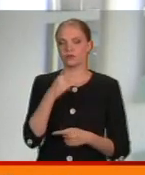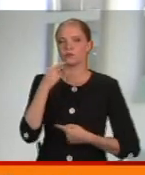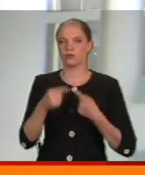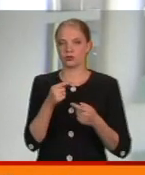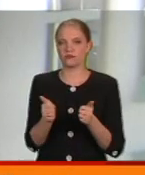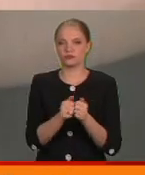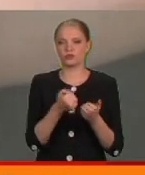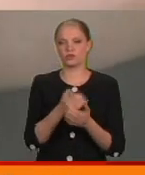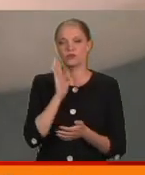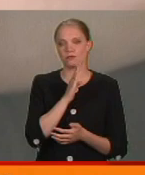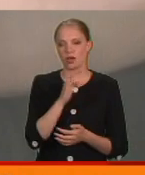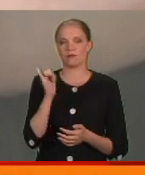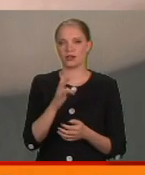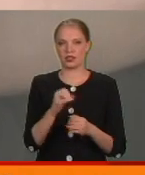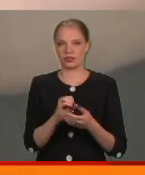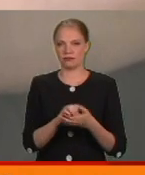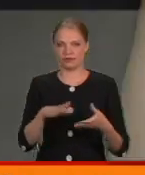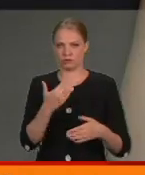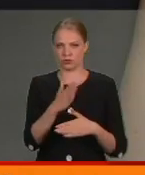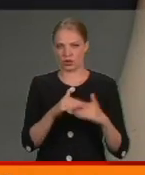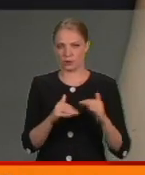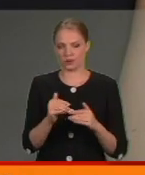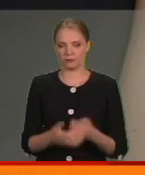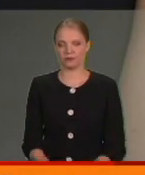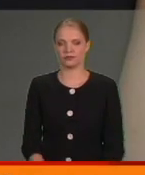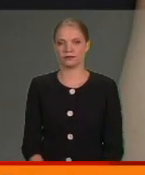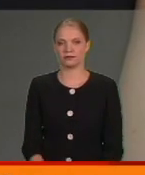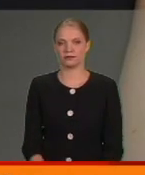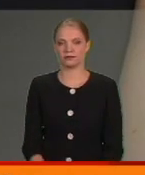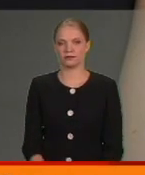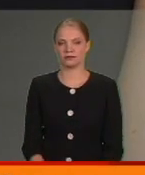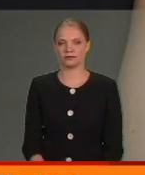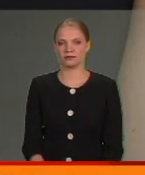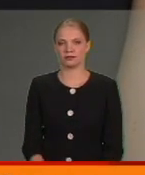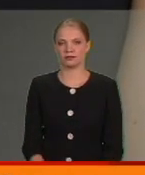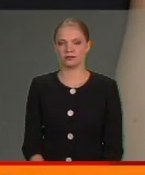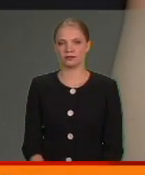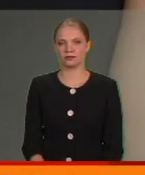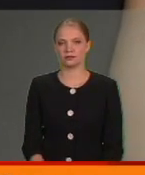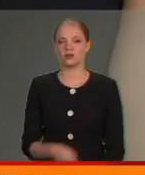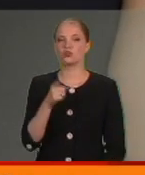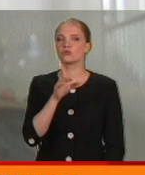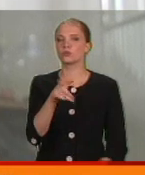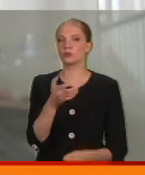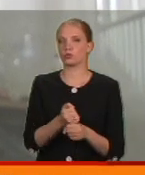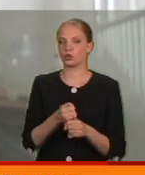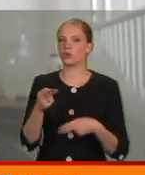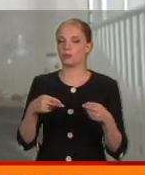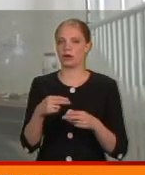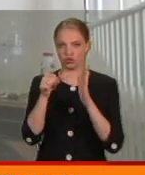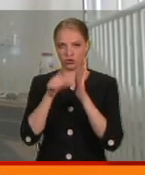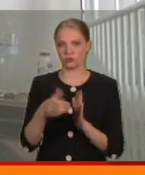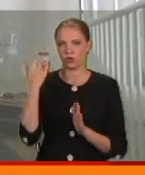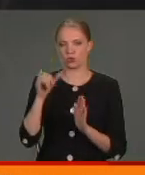постійно тулиться до мами і не відпускає її руки. А що такі боються, дитя? Розкажи. Прячу. Півроку тому